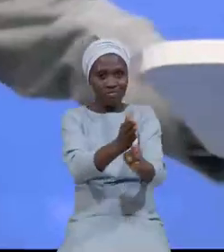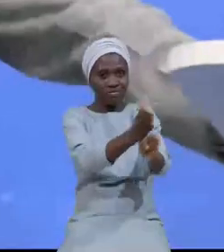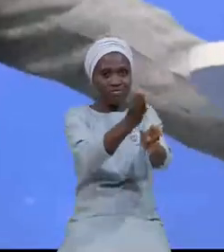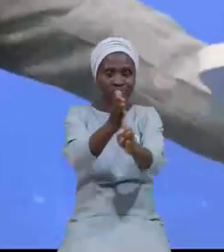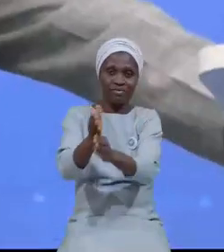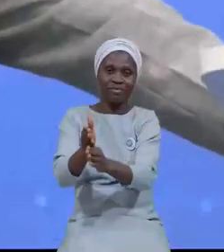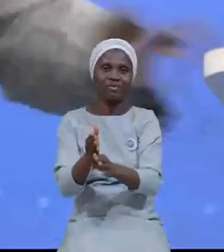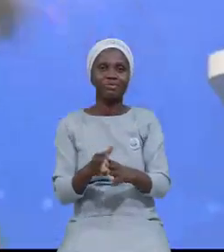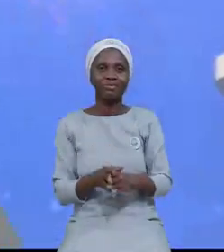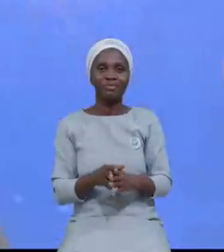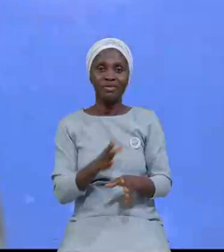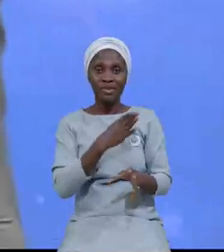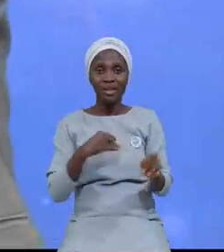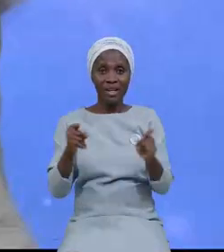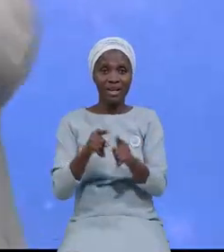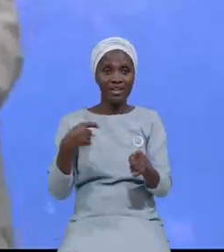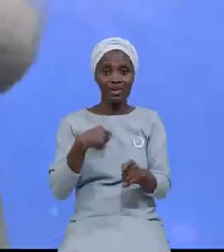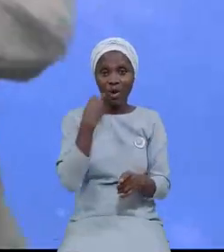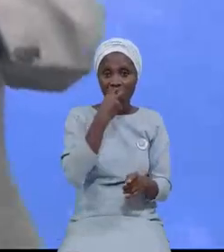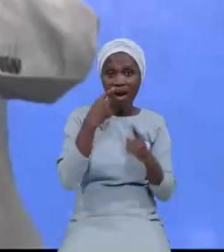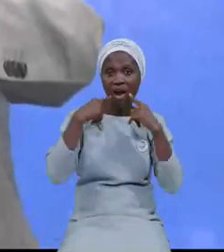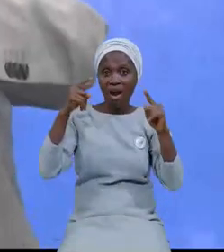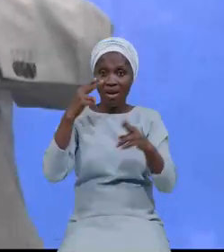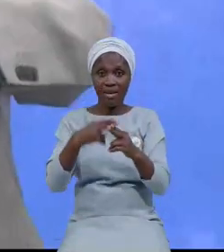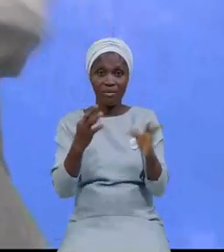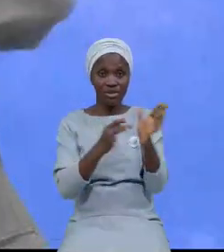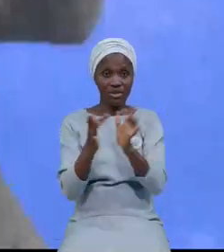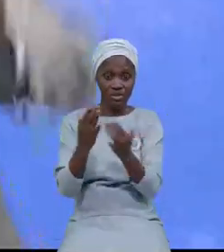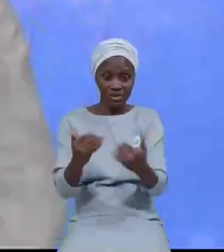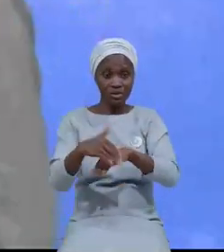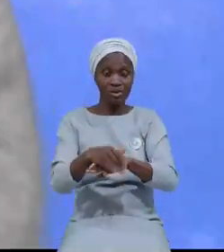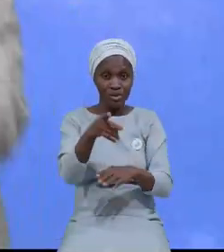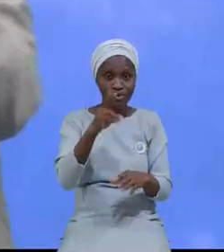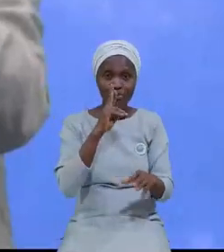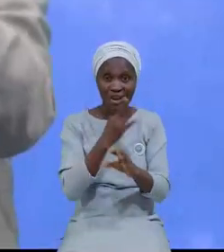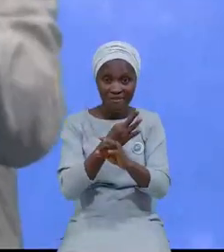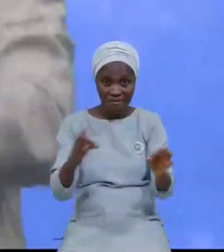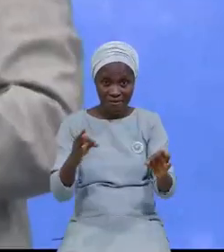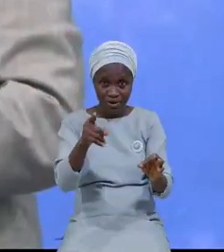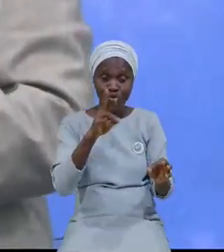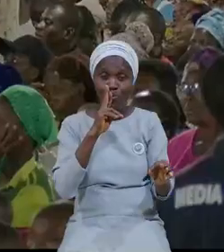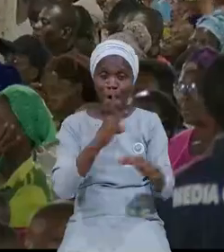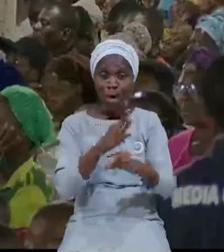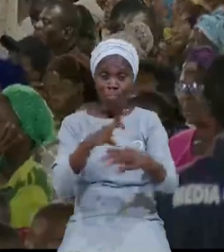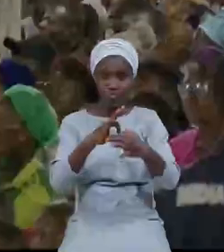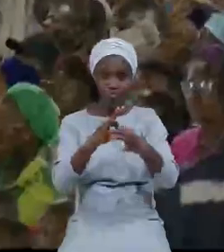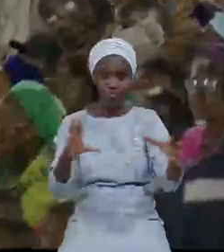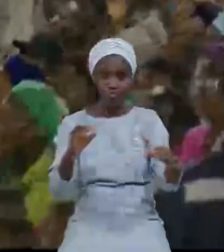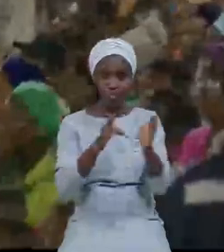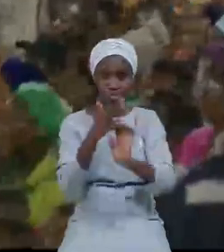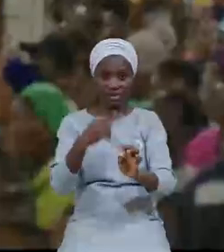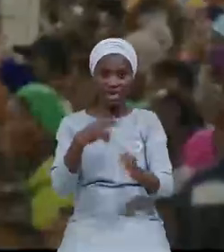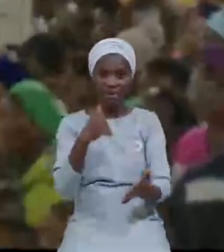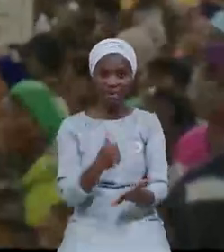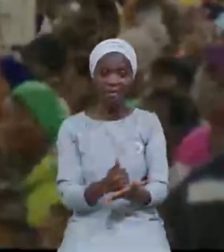le sur le chemin la voie qui conduit à Dieu comme nous mentionons le nom de Jésus ce soir tu es libéré délié au